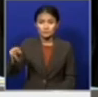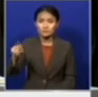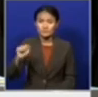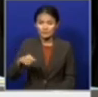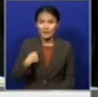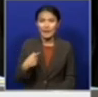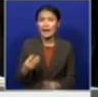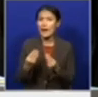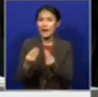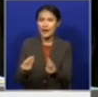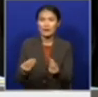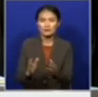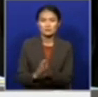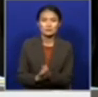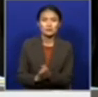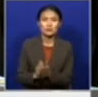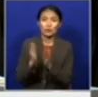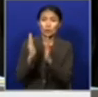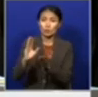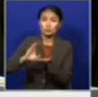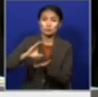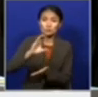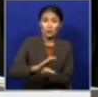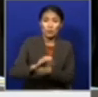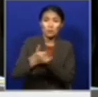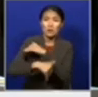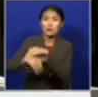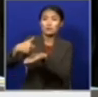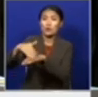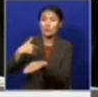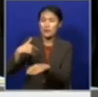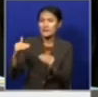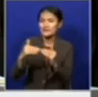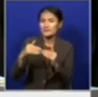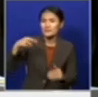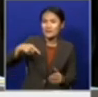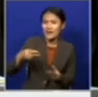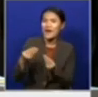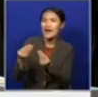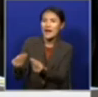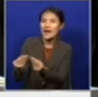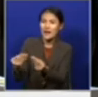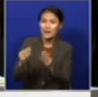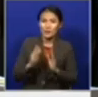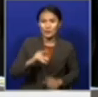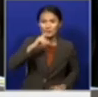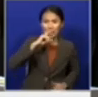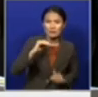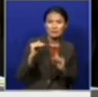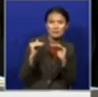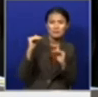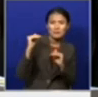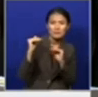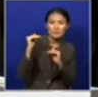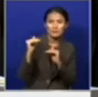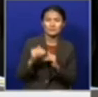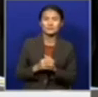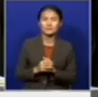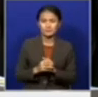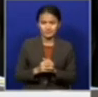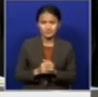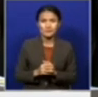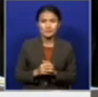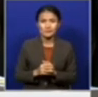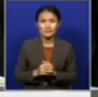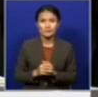กิจในไทยได้ทั้งหมด 100% ค่ะนอกจากนี้ค่ะการเข้าร่วมความตกลง